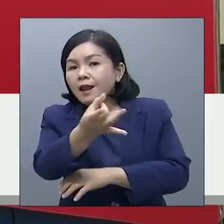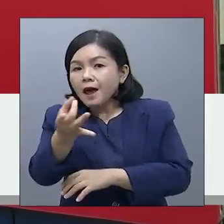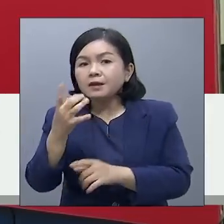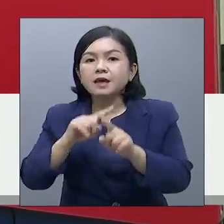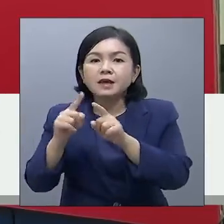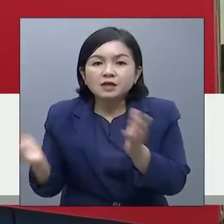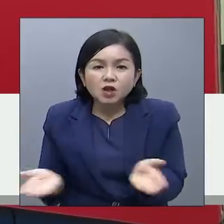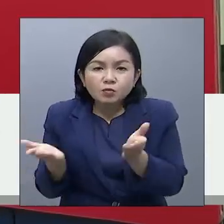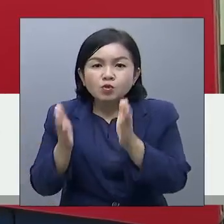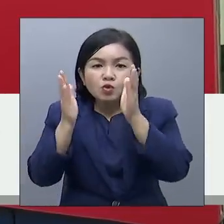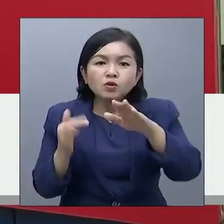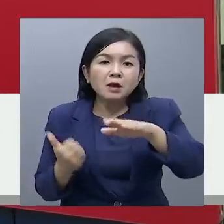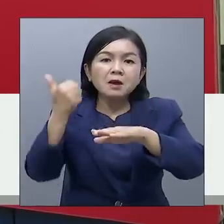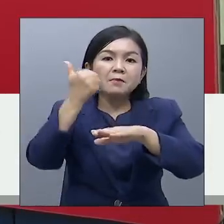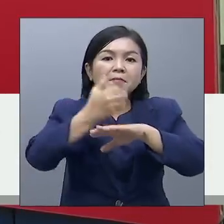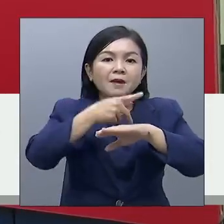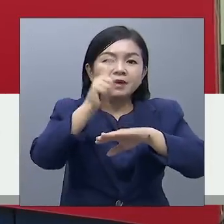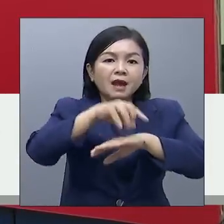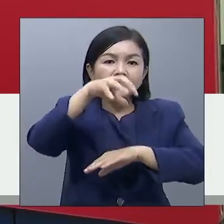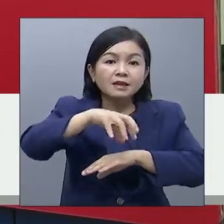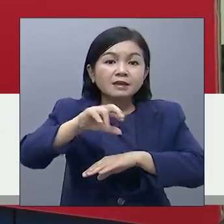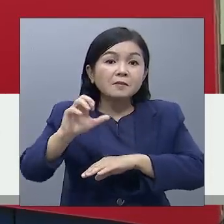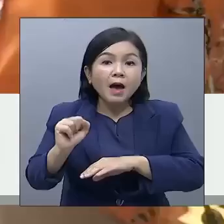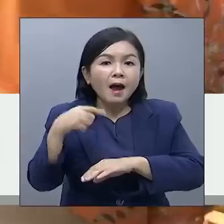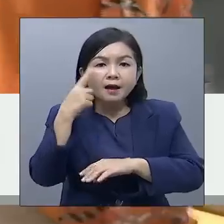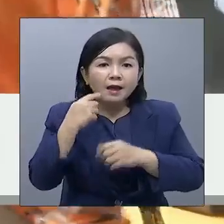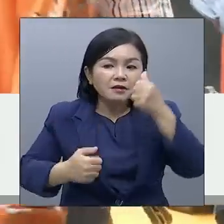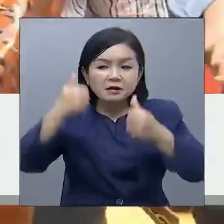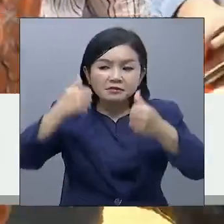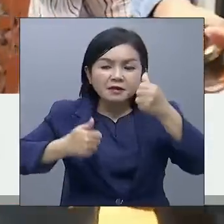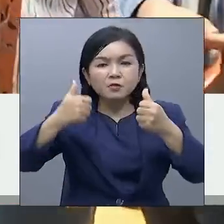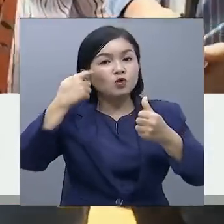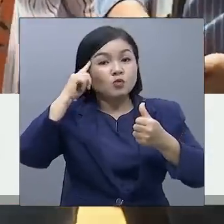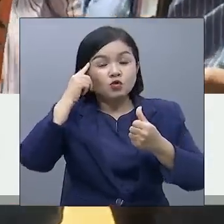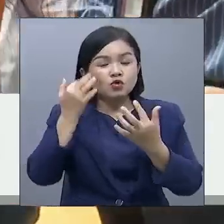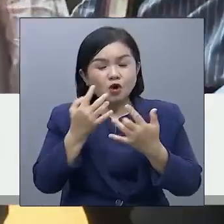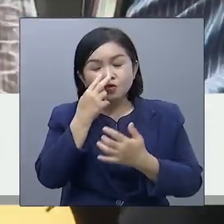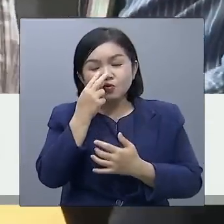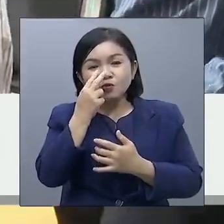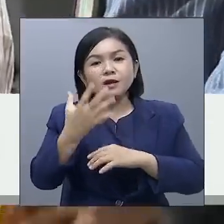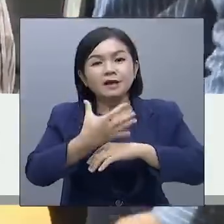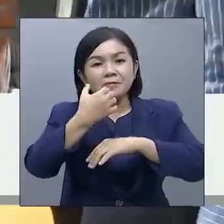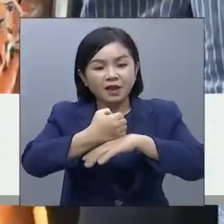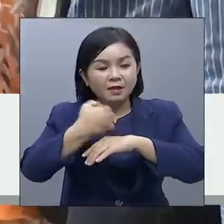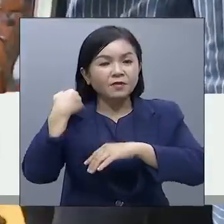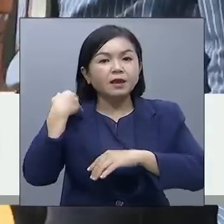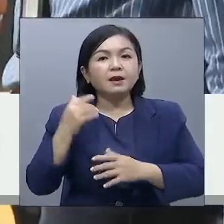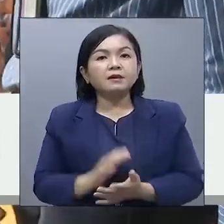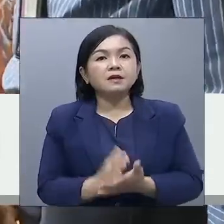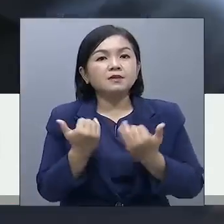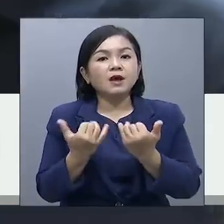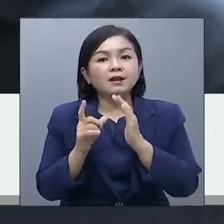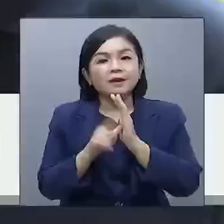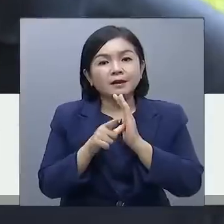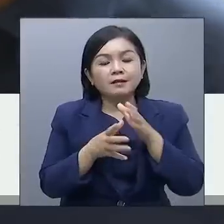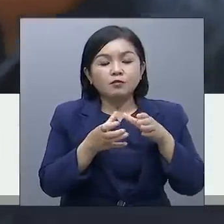ของตัวเองขึ้นเป็นประธานสภาแต่ว่าใครจะได้เปรียบเสียเปรียบทางการเมืองก็ต้องลุ้นกันไปค่ะโดยนายชัยธวัฒน์ตุลาธนเลขาธิการพรร